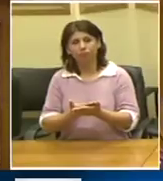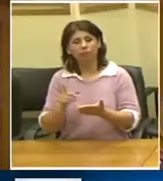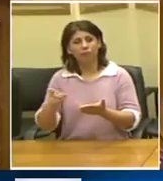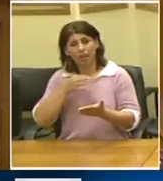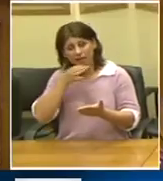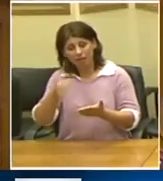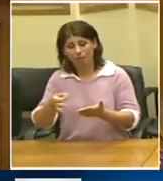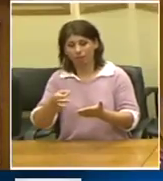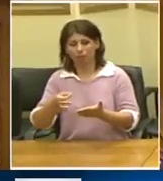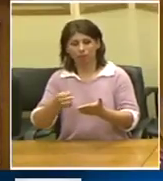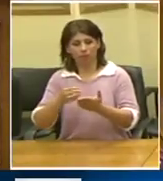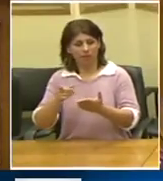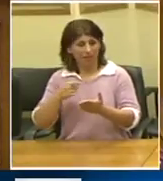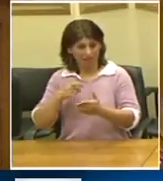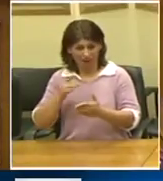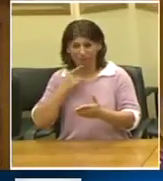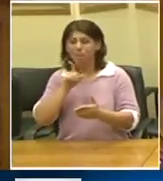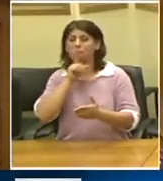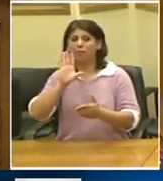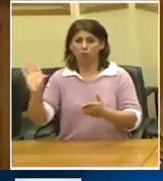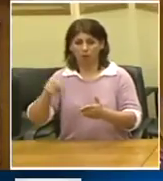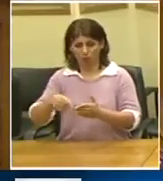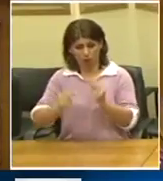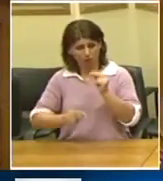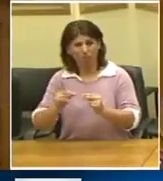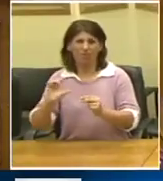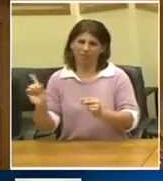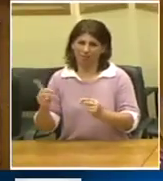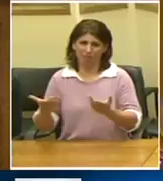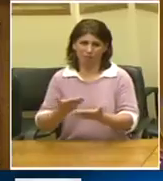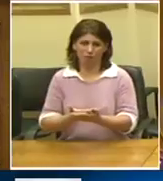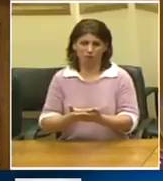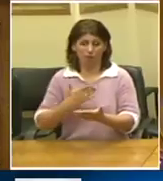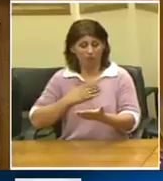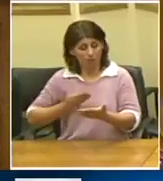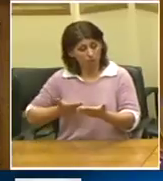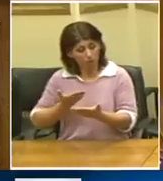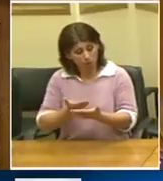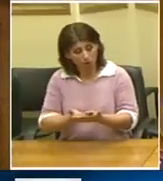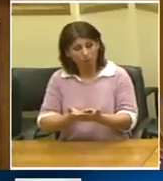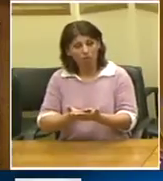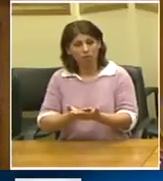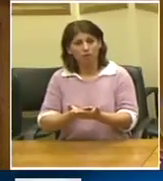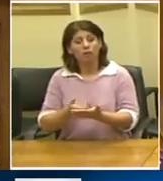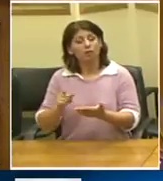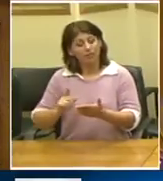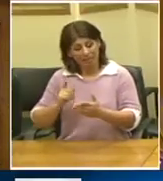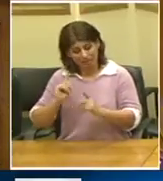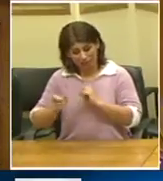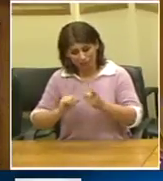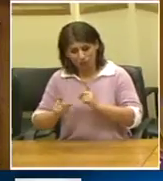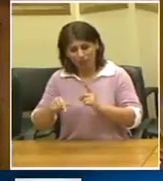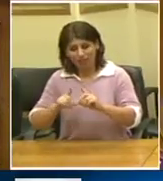μιλήσουμε το πρόβλημα δεν είναι πρόταση. Η εθνική γραμμή πάνω στην οποία στηρίζεται η επικείμενη πρόταση, την οποία συμφωνία την οποία συζητάμε, υπήρξε